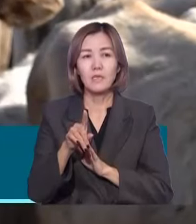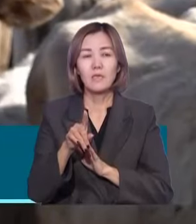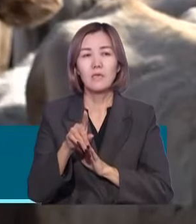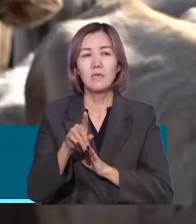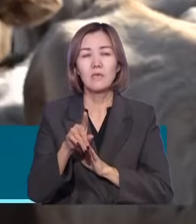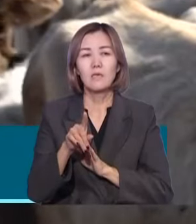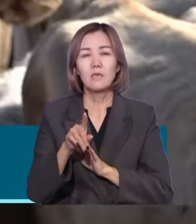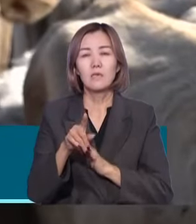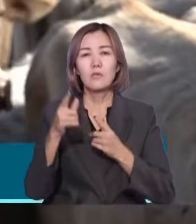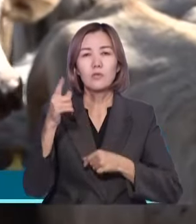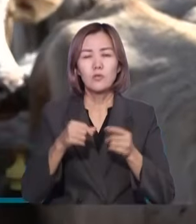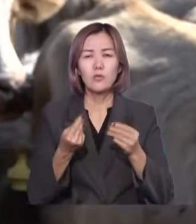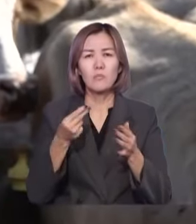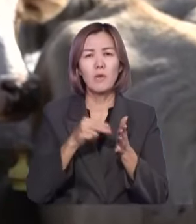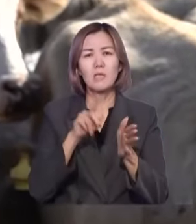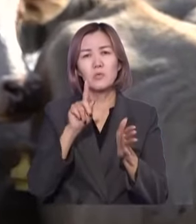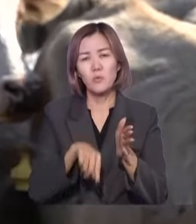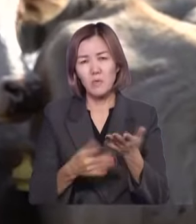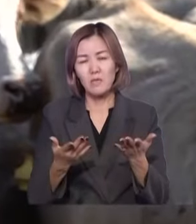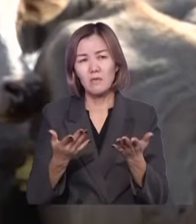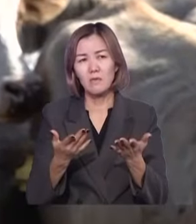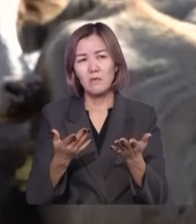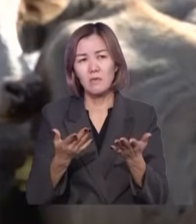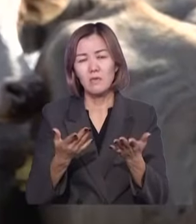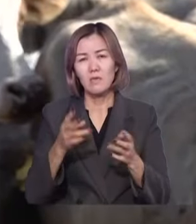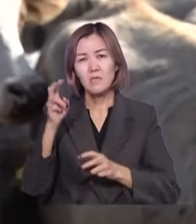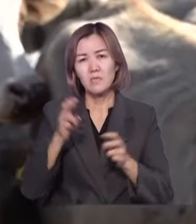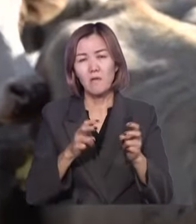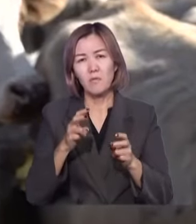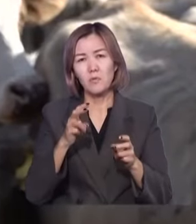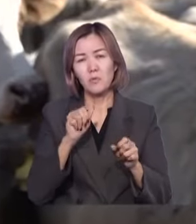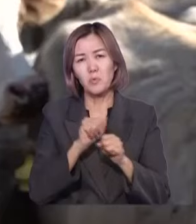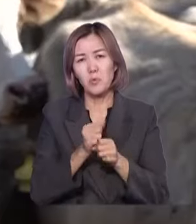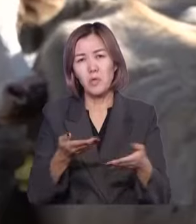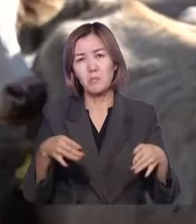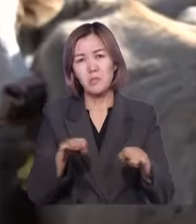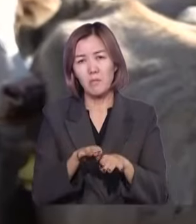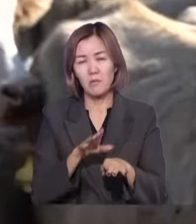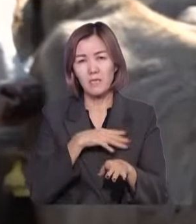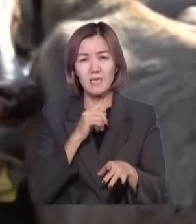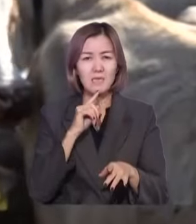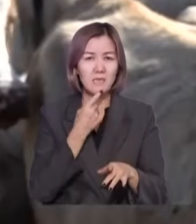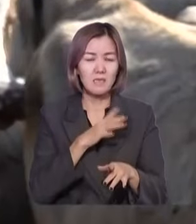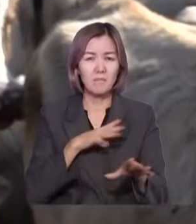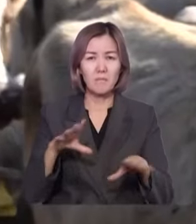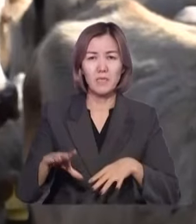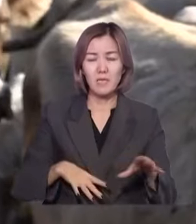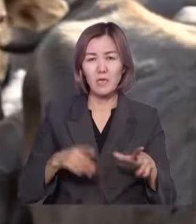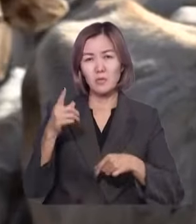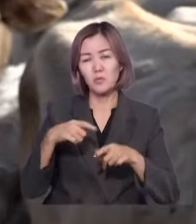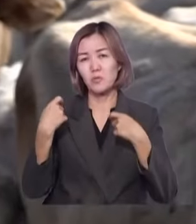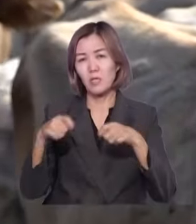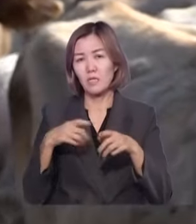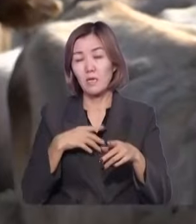Сосын мына сүттің бағасы құлап, мына жағы неде заводтар істемей болды ғой заманына. Базарға сүт апарып,